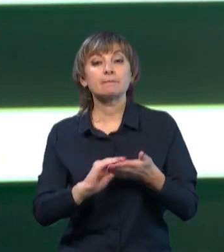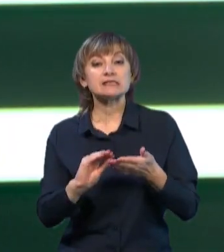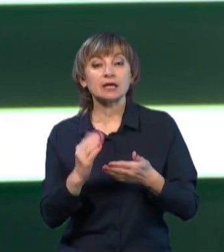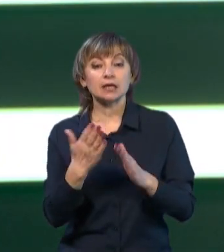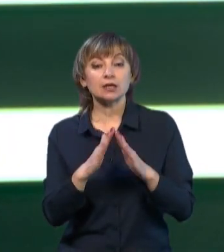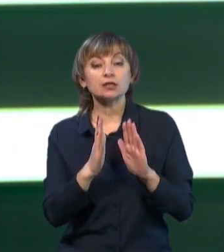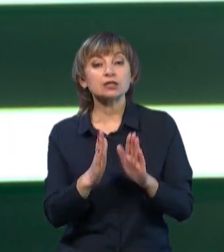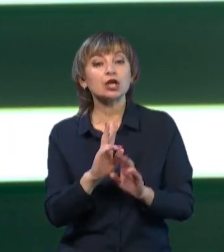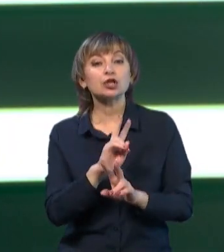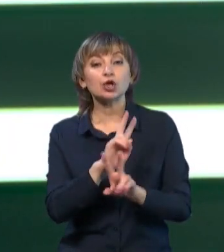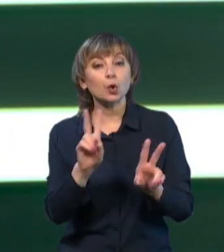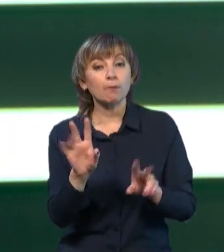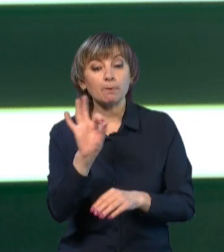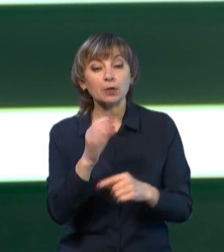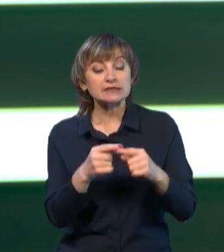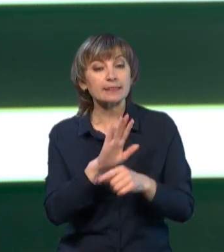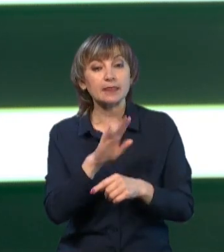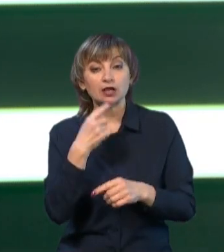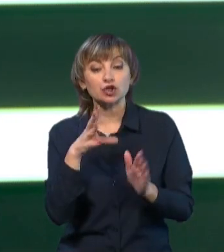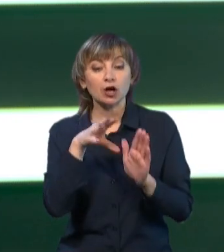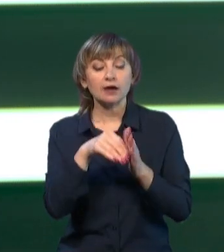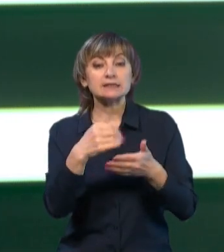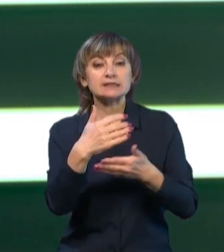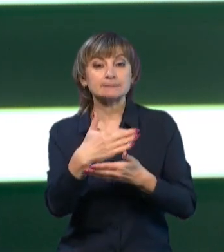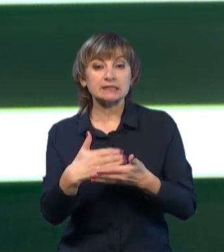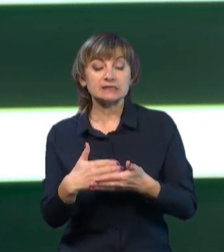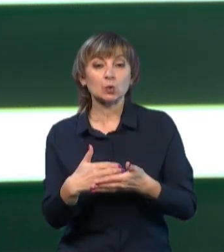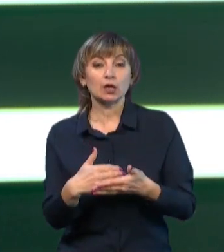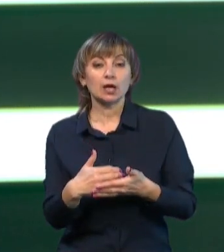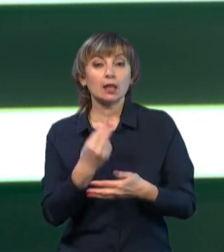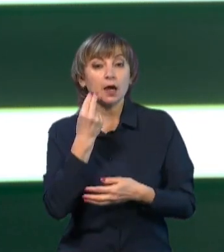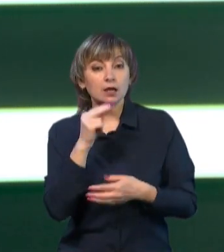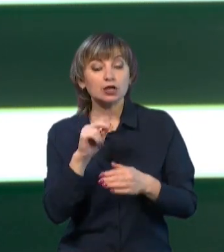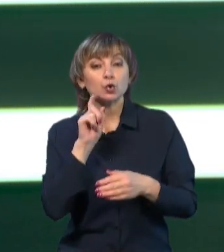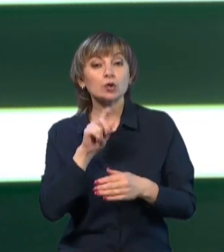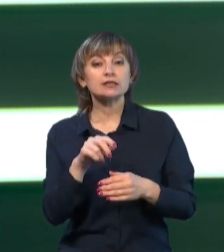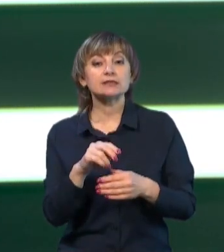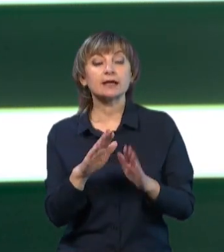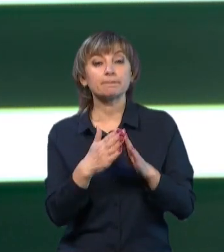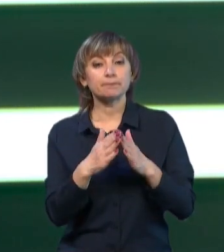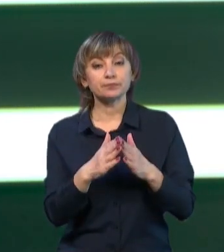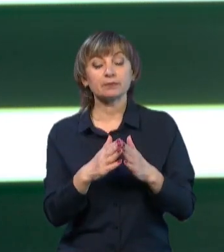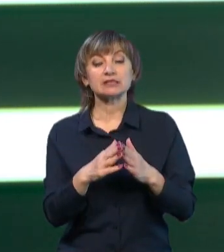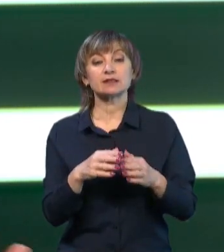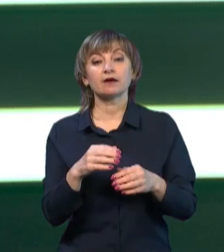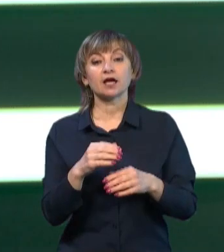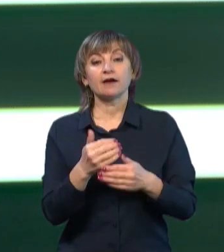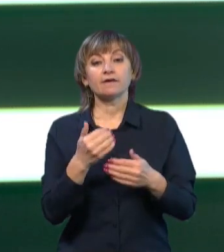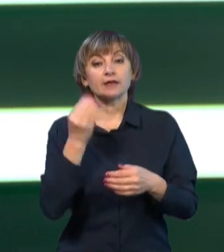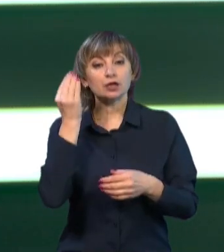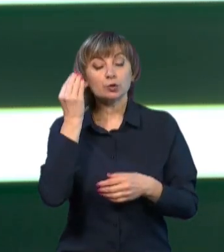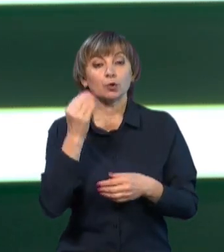книга «Тільки нікому про це не кажи» увійшла до списку найкращих українських бестселерів від, на